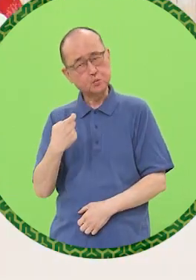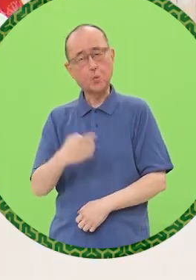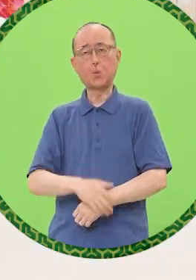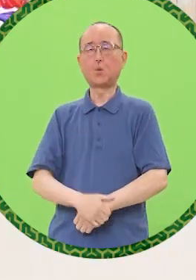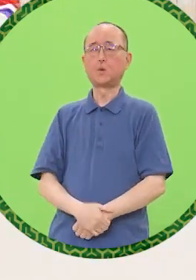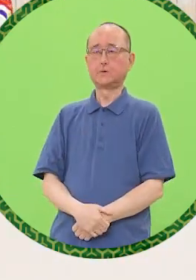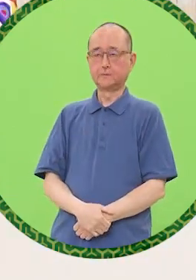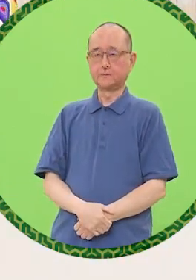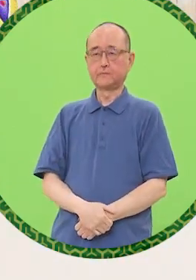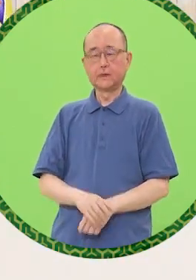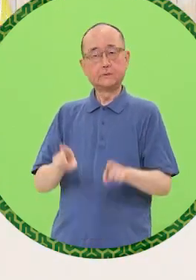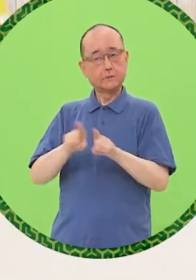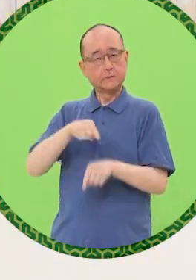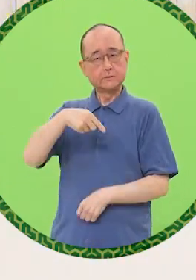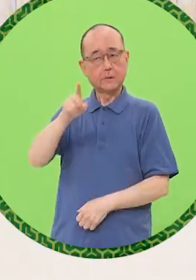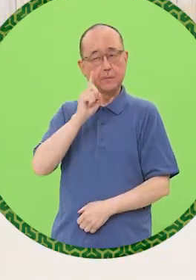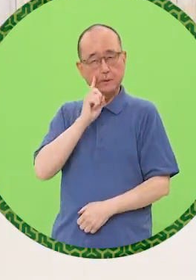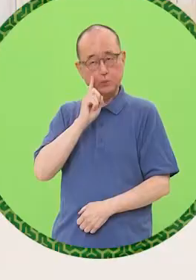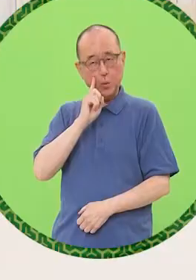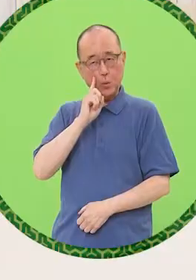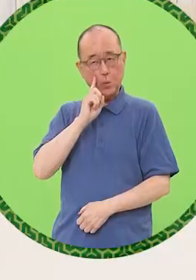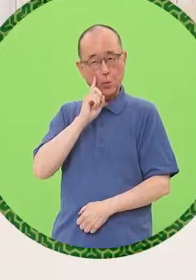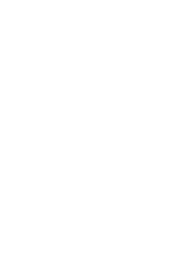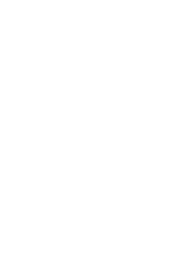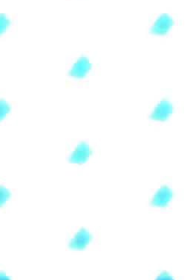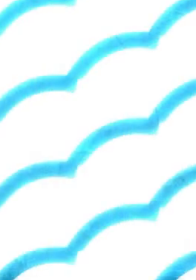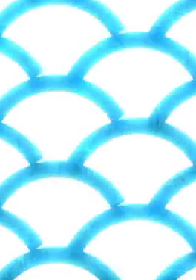の。 では行ってみましょう。